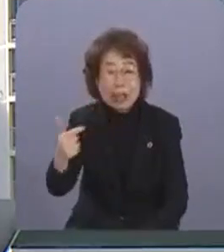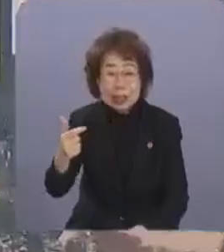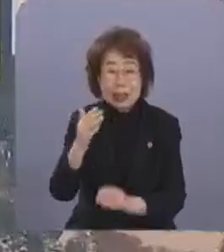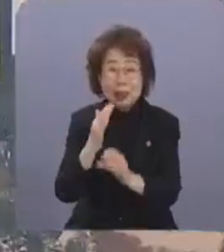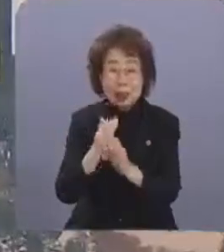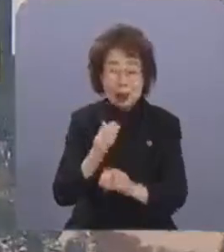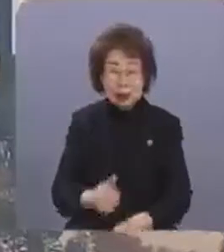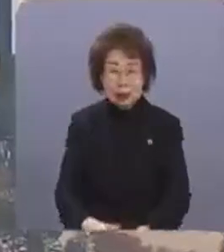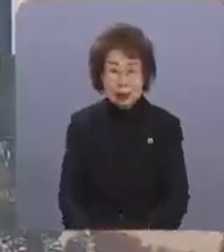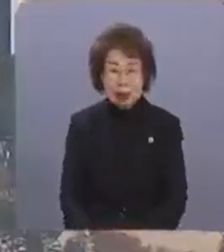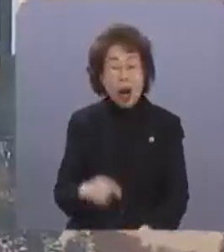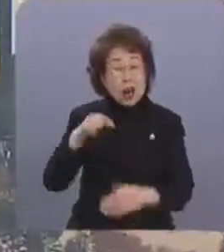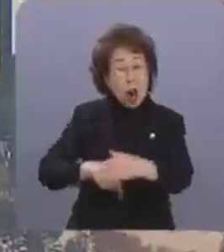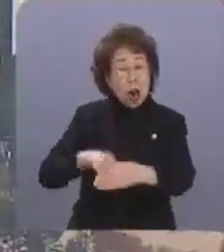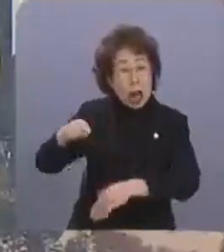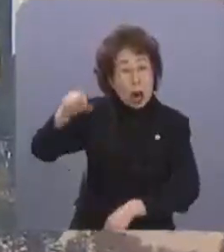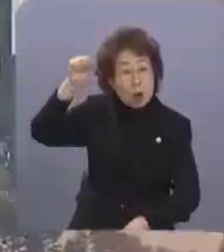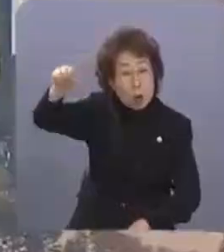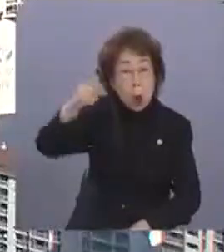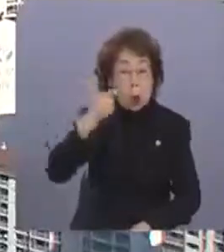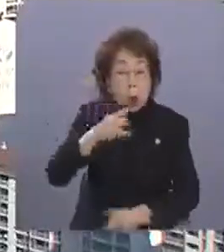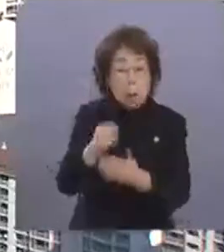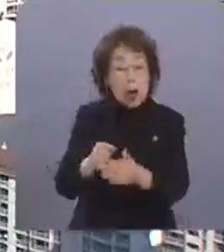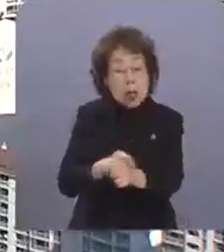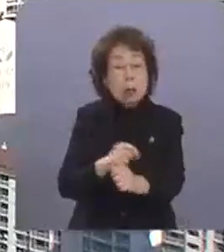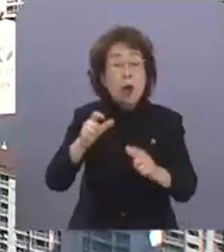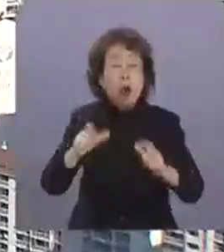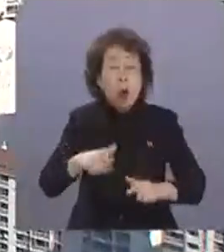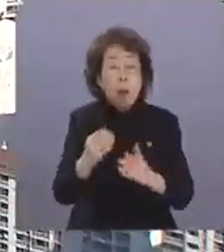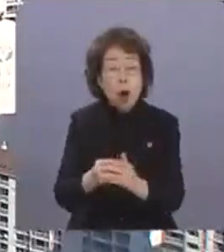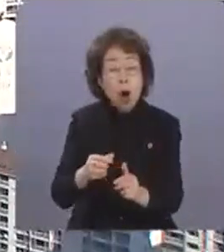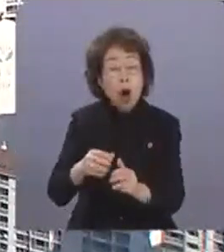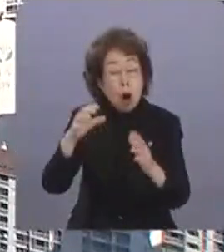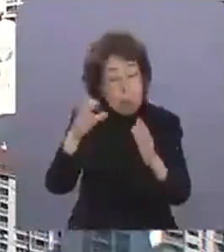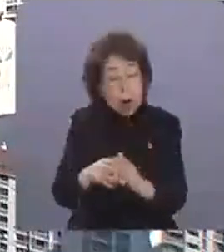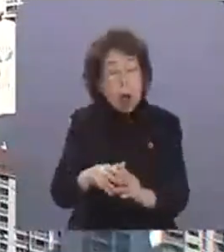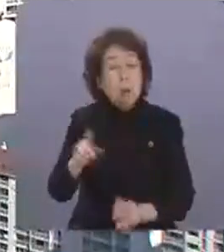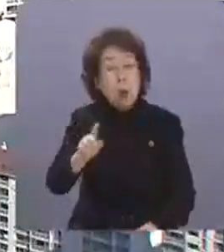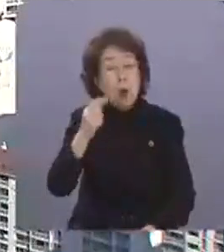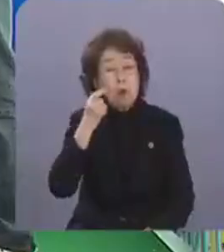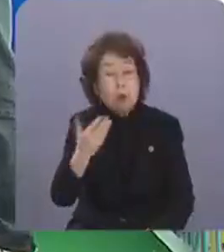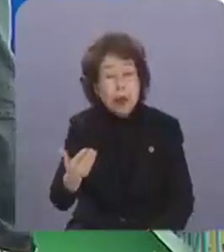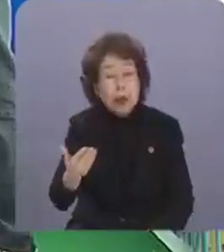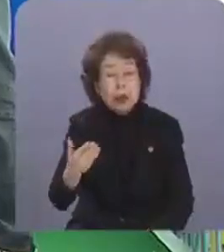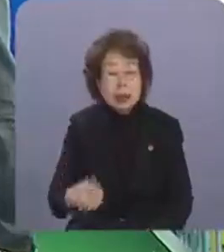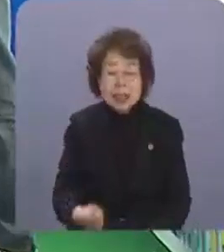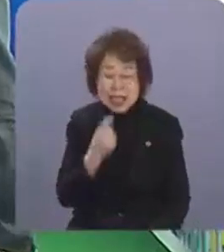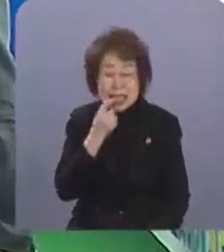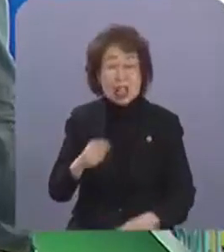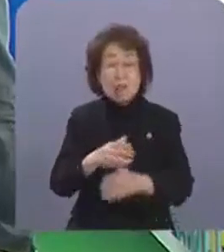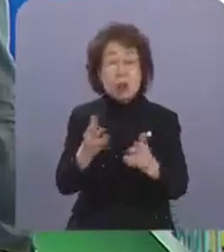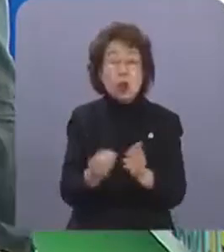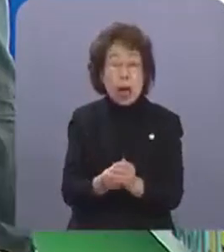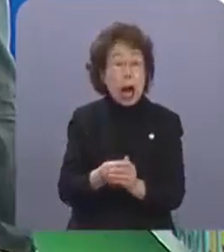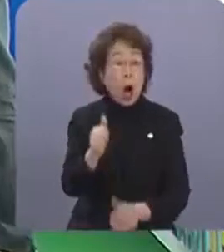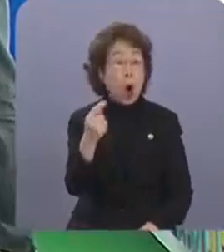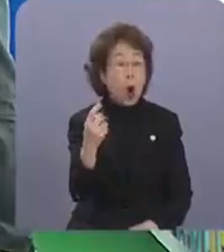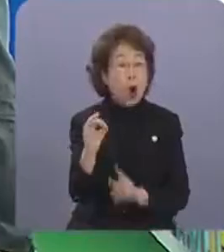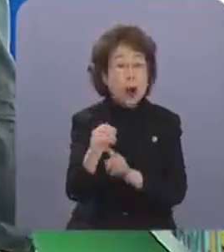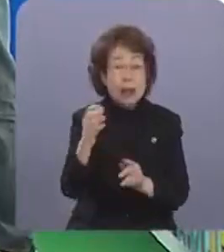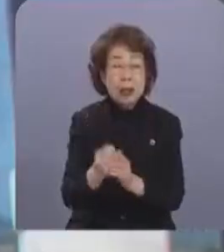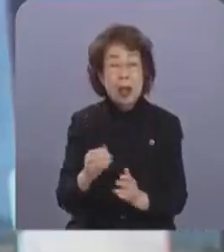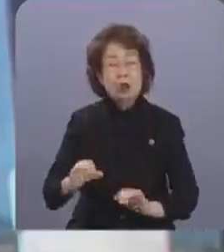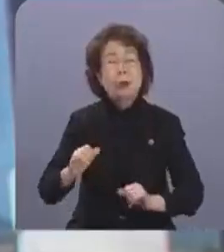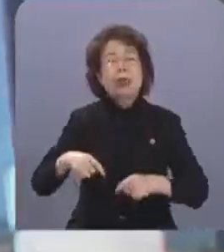있습니다. 여야 후보에게 특별정비구역 선도지구 지정 방안을 물었습니다. 더불어민주당 홍순원 후보는